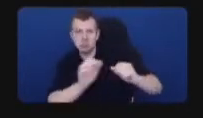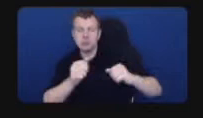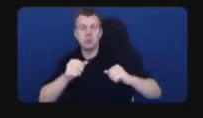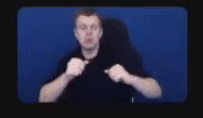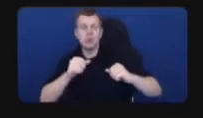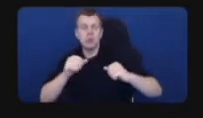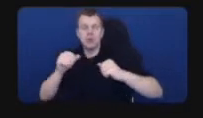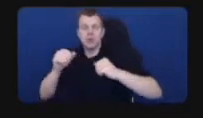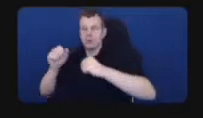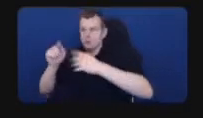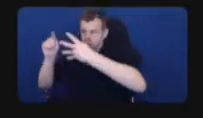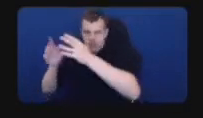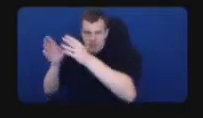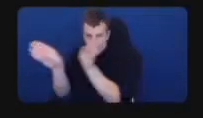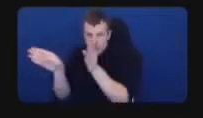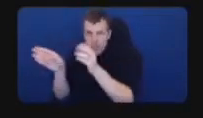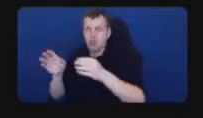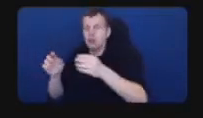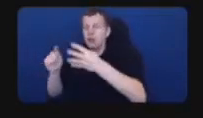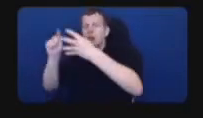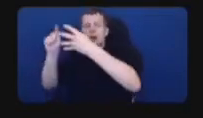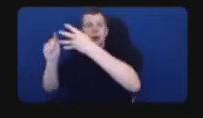说